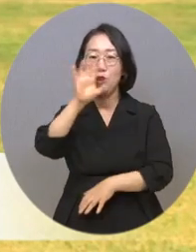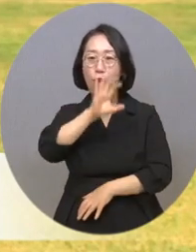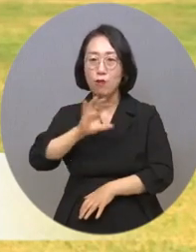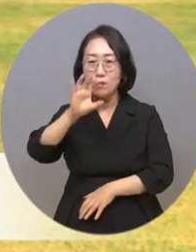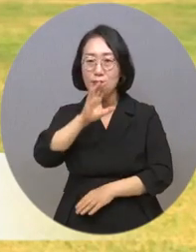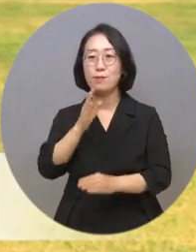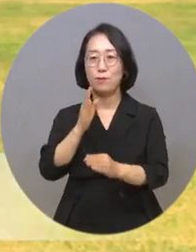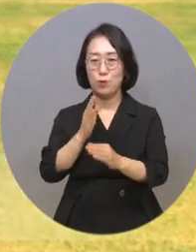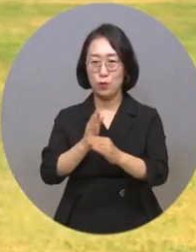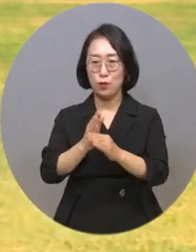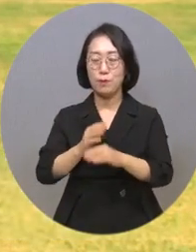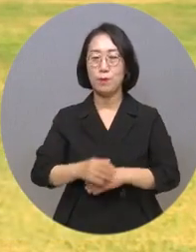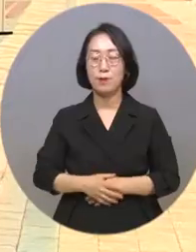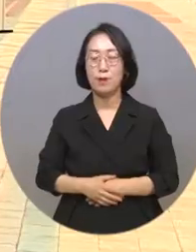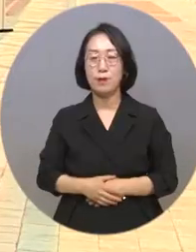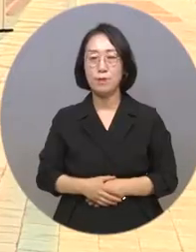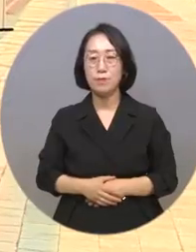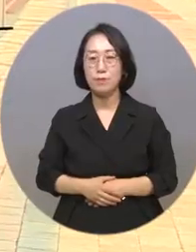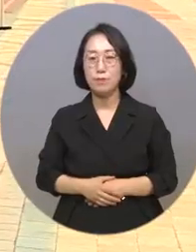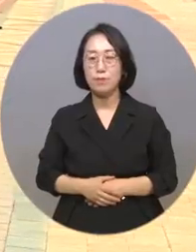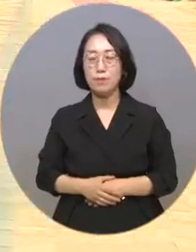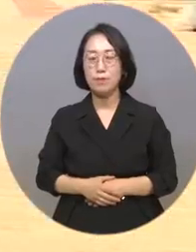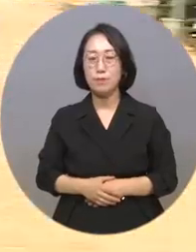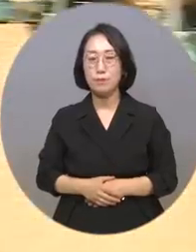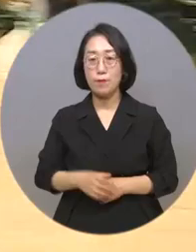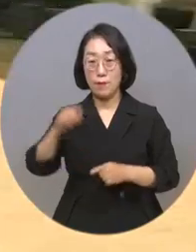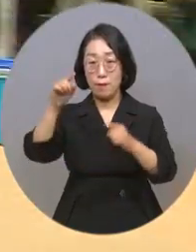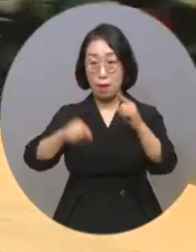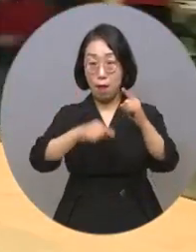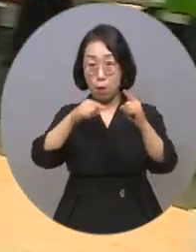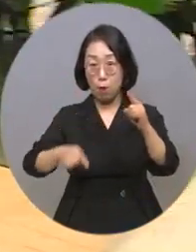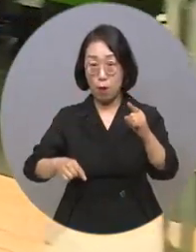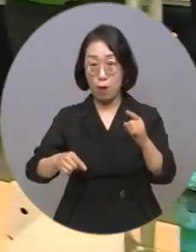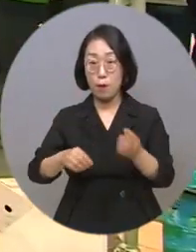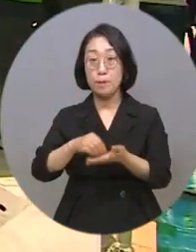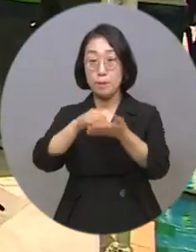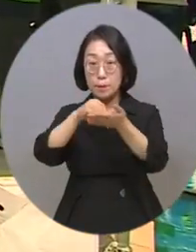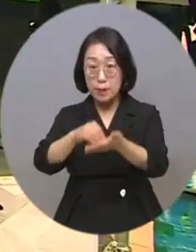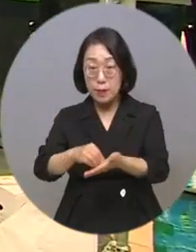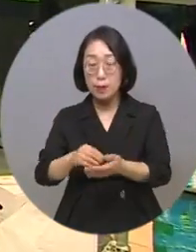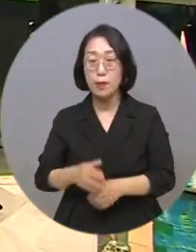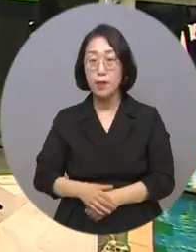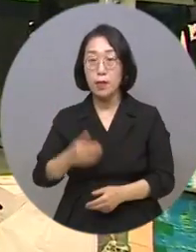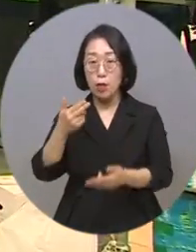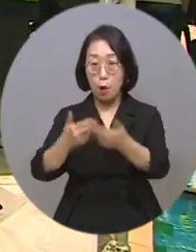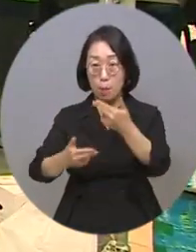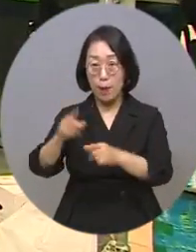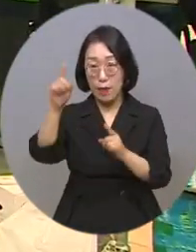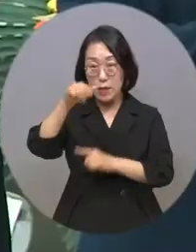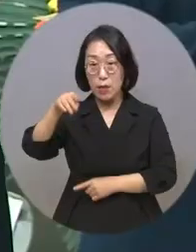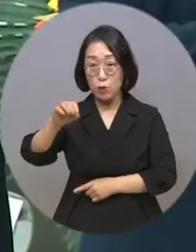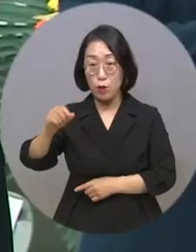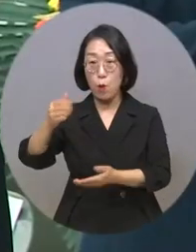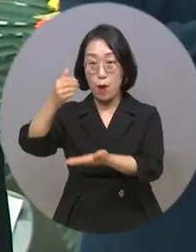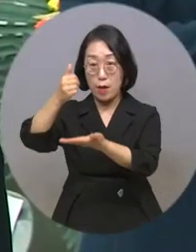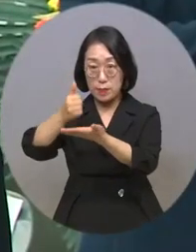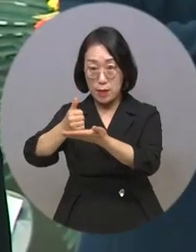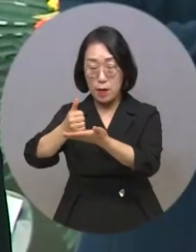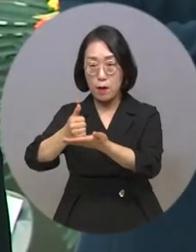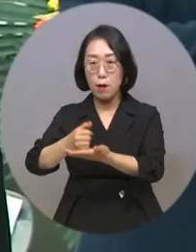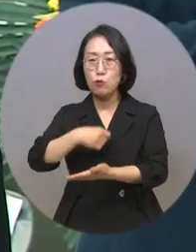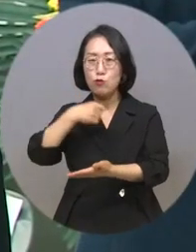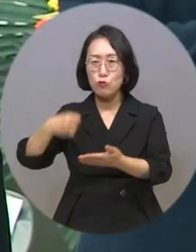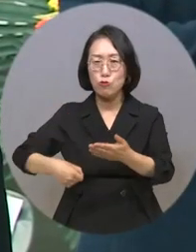다들 몰두하고 있습니다. 대회 현장을 함께한 대한장애인양궁협회 이경렬 회장은 항저우